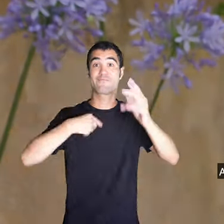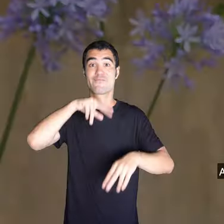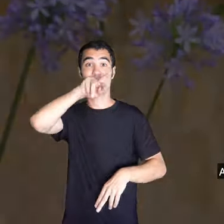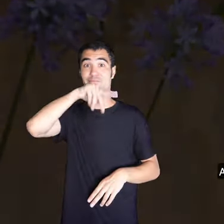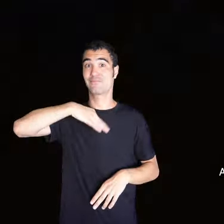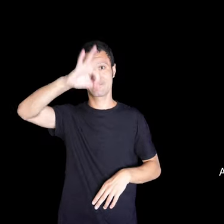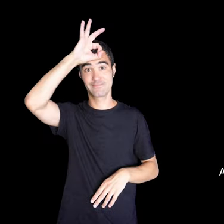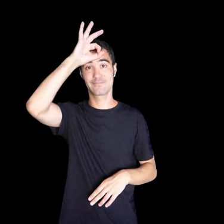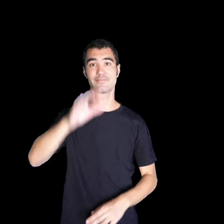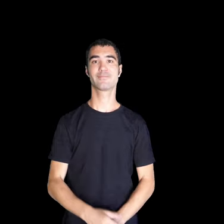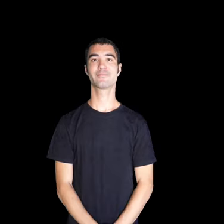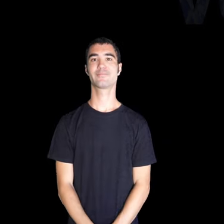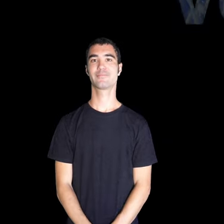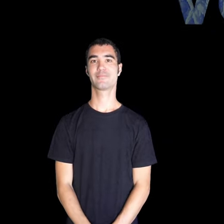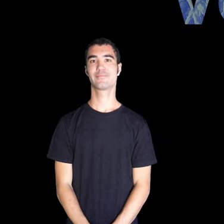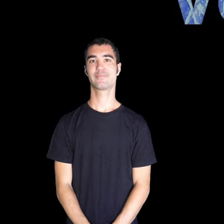xerrar.